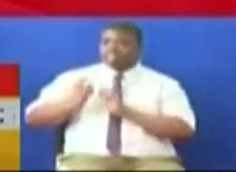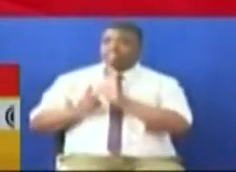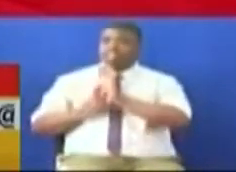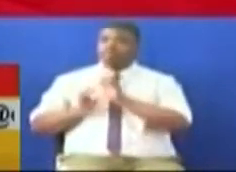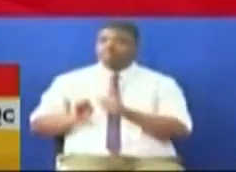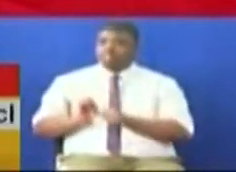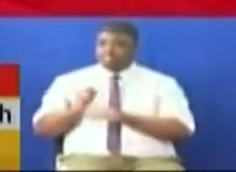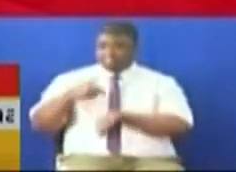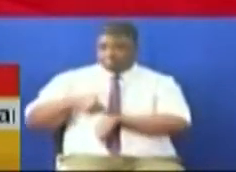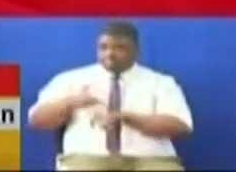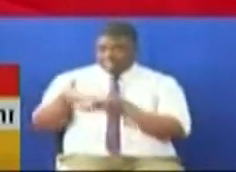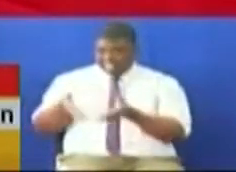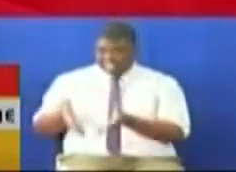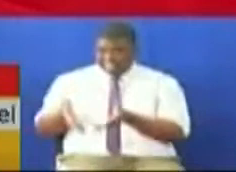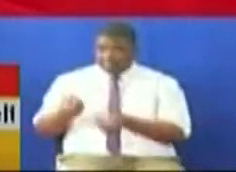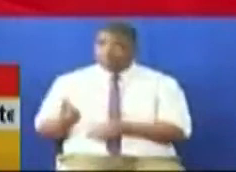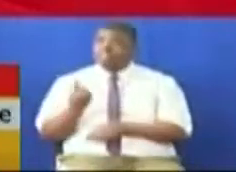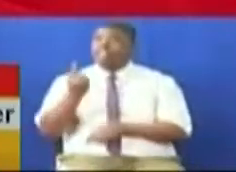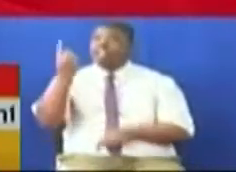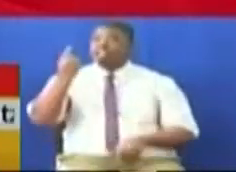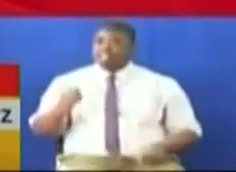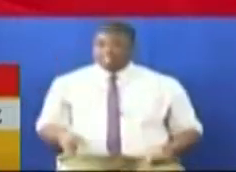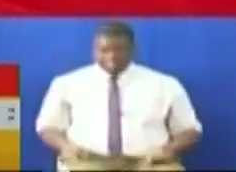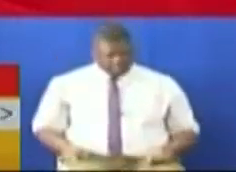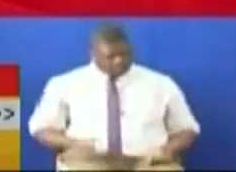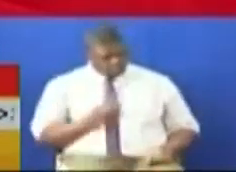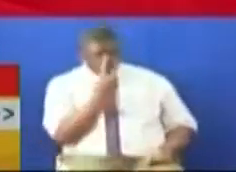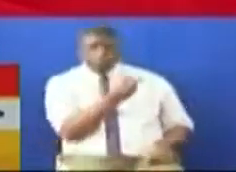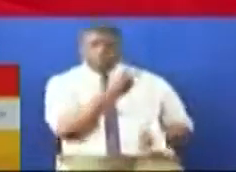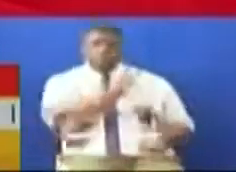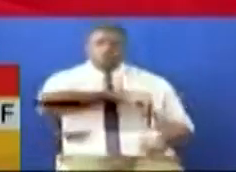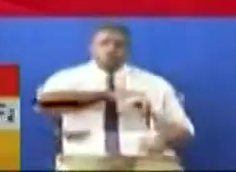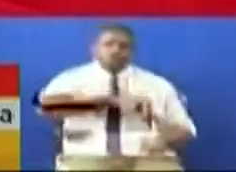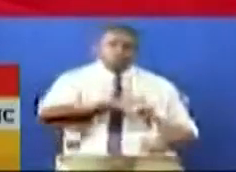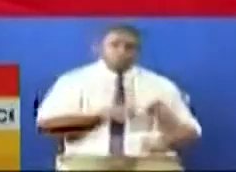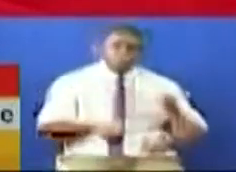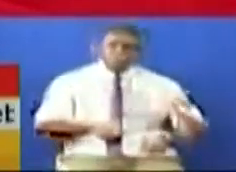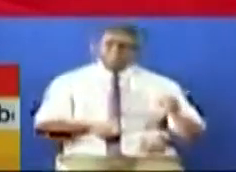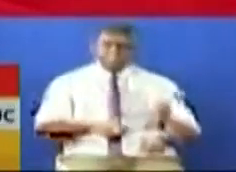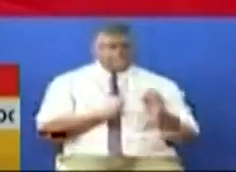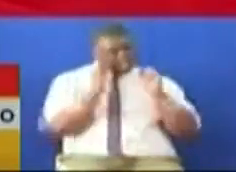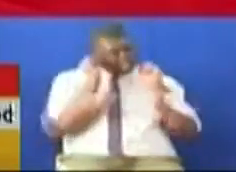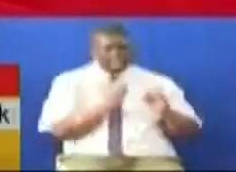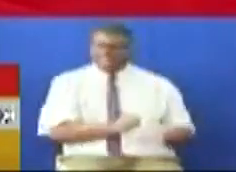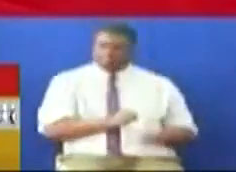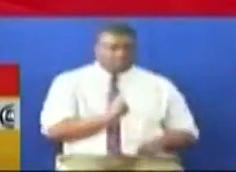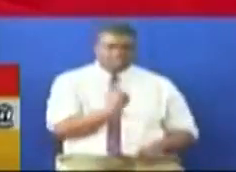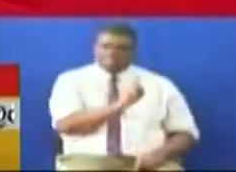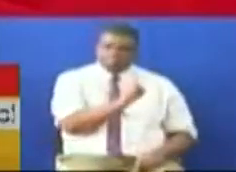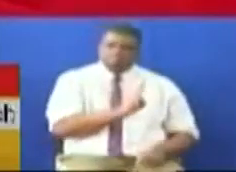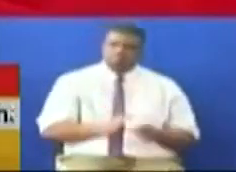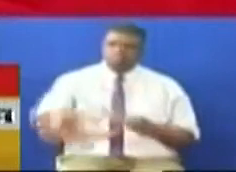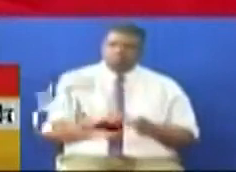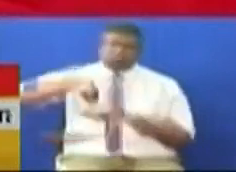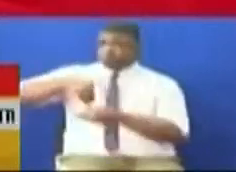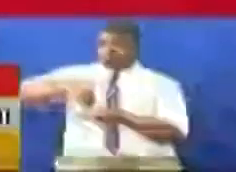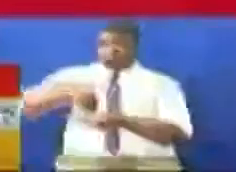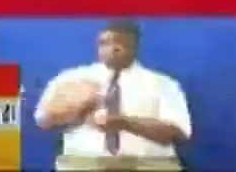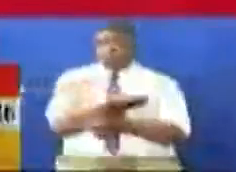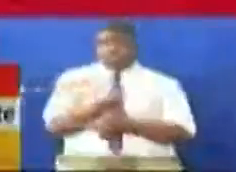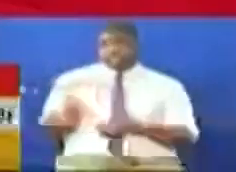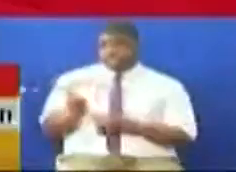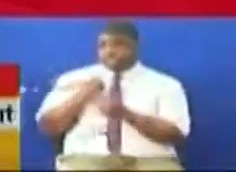hii moja peke yake. Na hii ni kwa sababu utaona kuna matumizi ambayo hayakuwa ya lazima, na mjumbe mwenzangu aliyepita